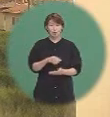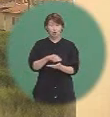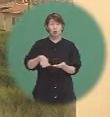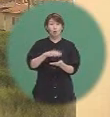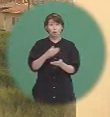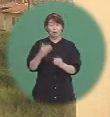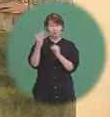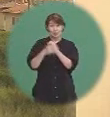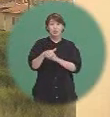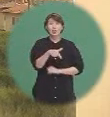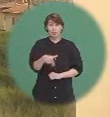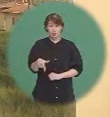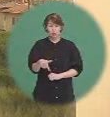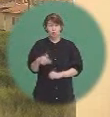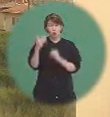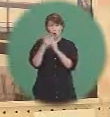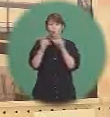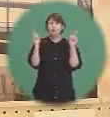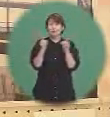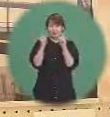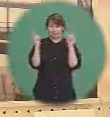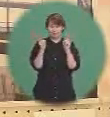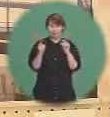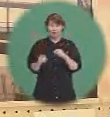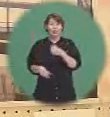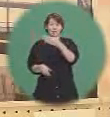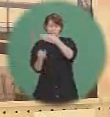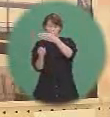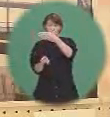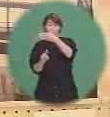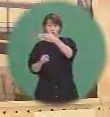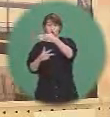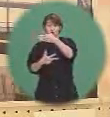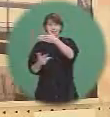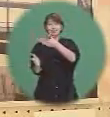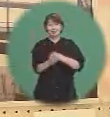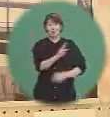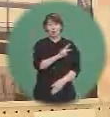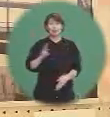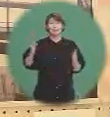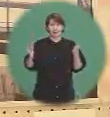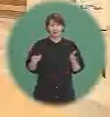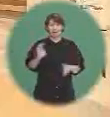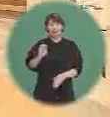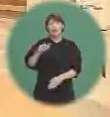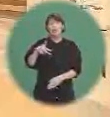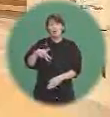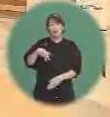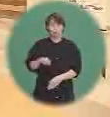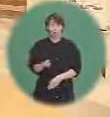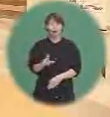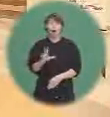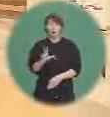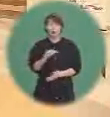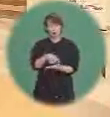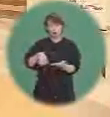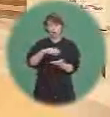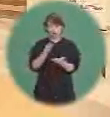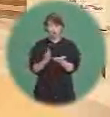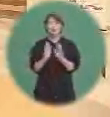郡山写真部フォトフェスは先月17日から3日間エスパル郡山で開催されました